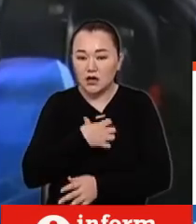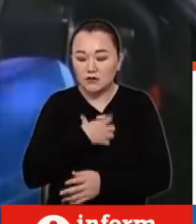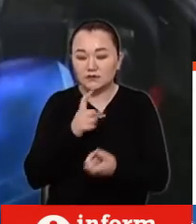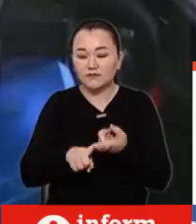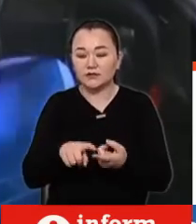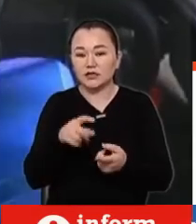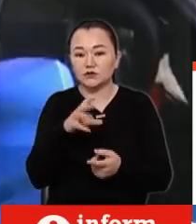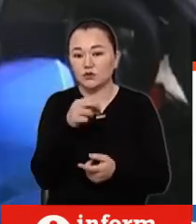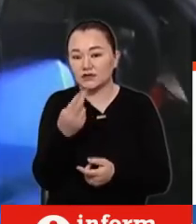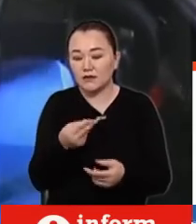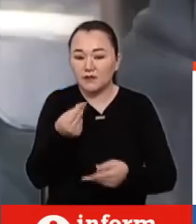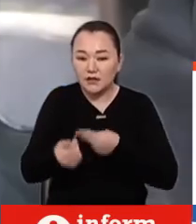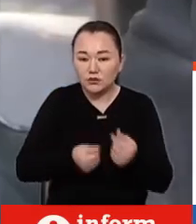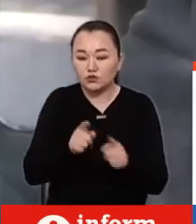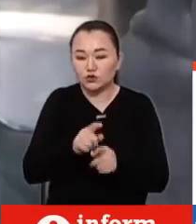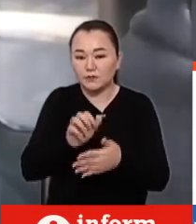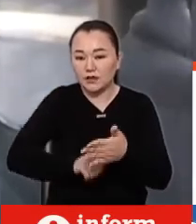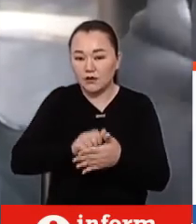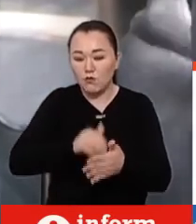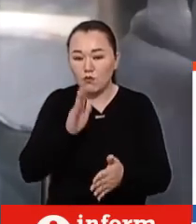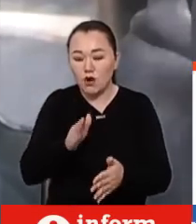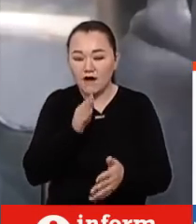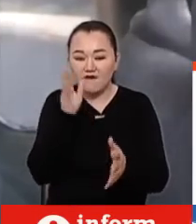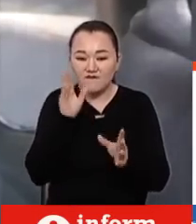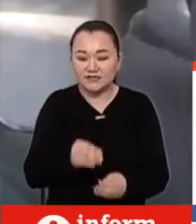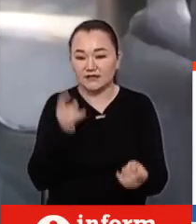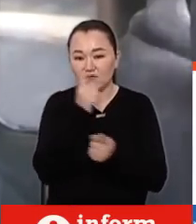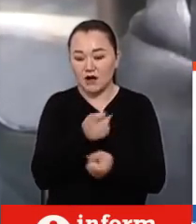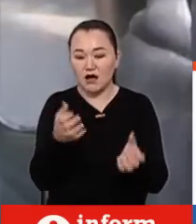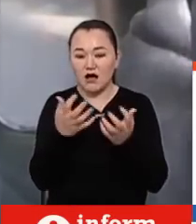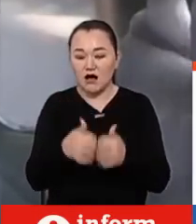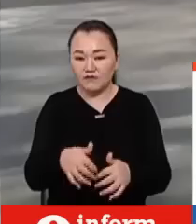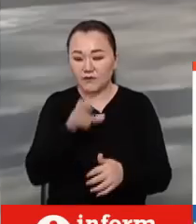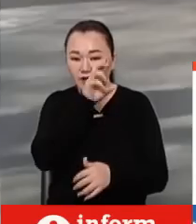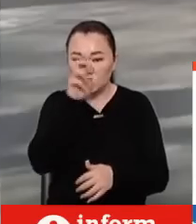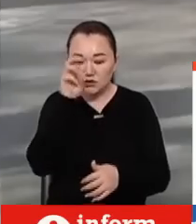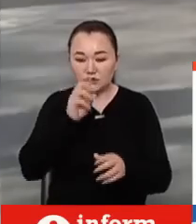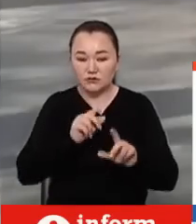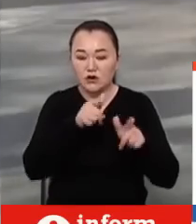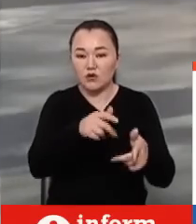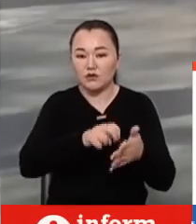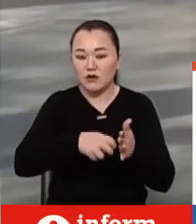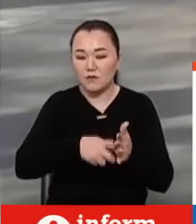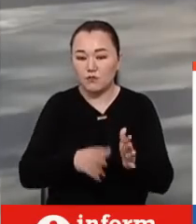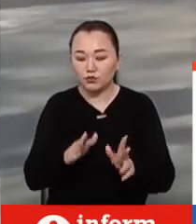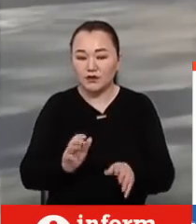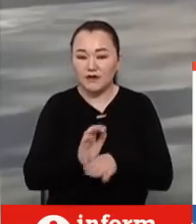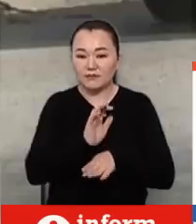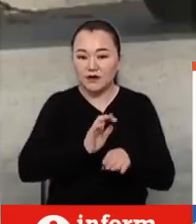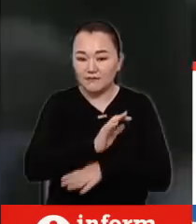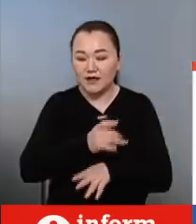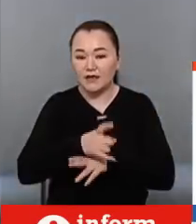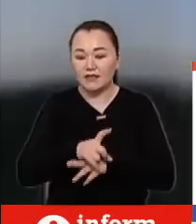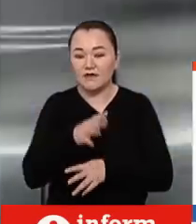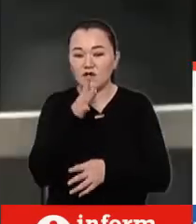сияқты әлеуметтік төлемдер де алынады. Кейін барлық мәліметтер автоматты түрде мемлекеттік кірістер комитетіне жіберіледі. Және сол